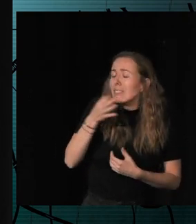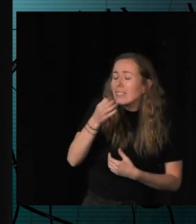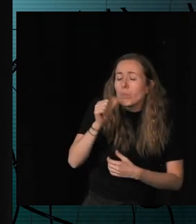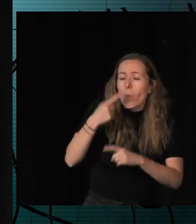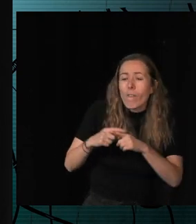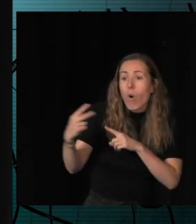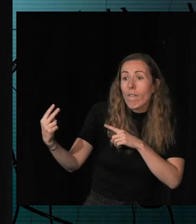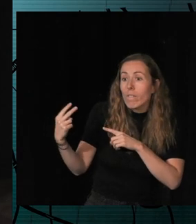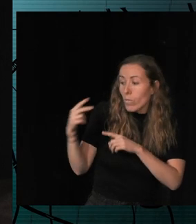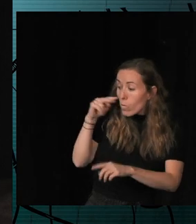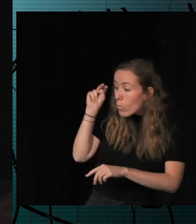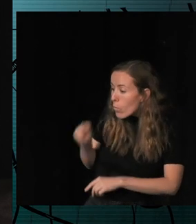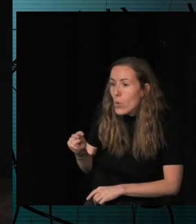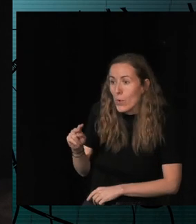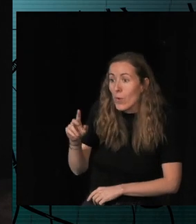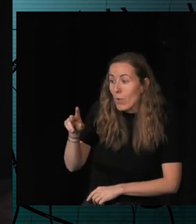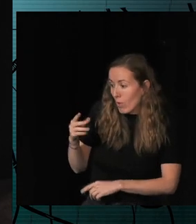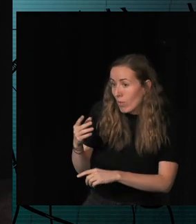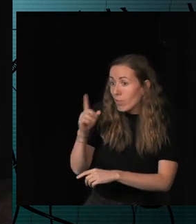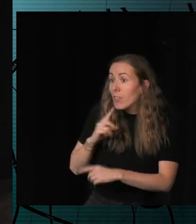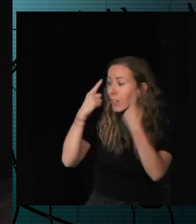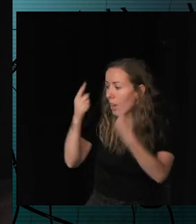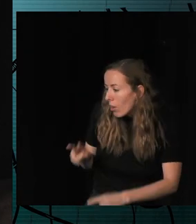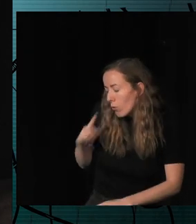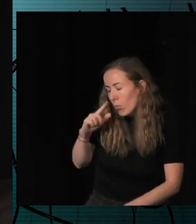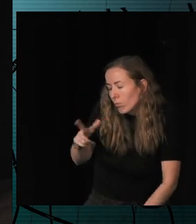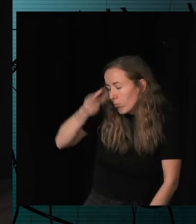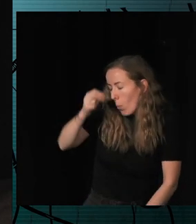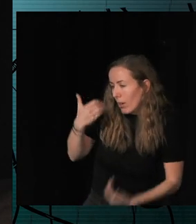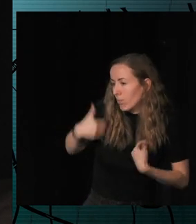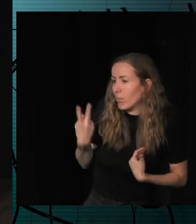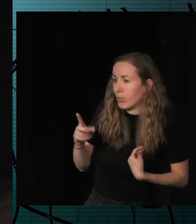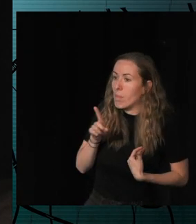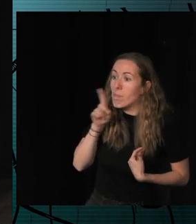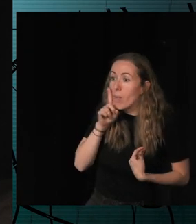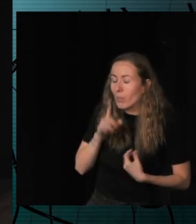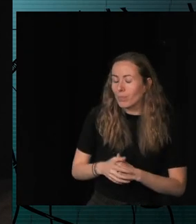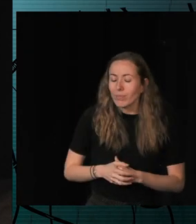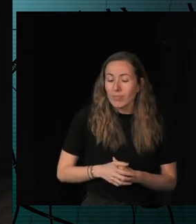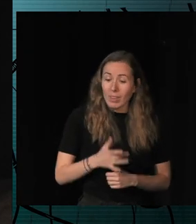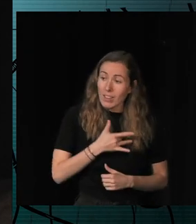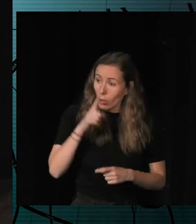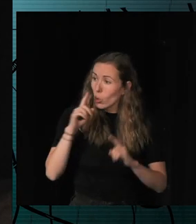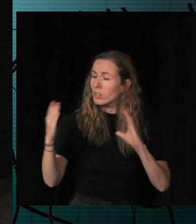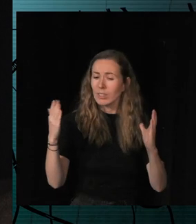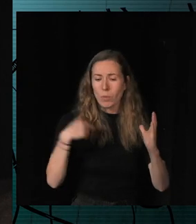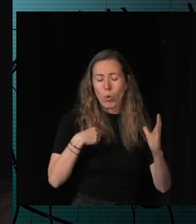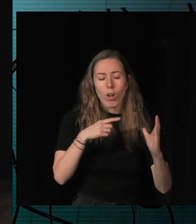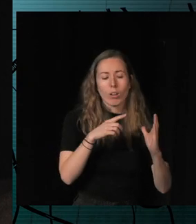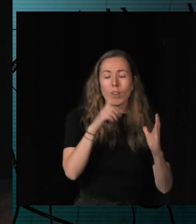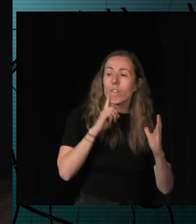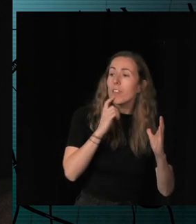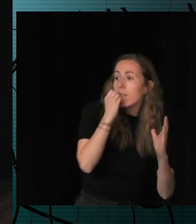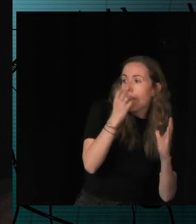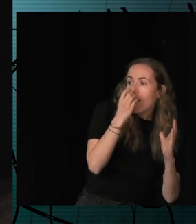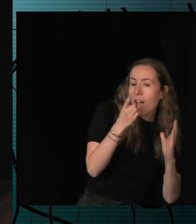et là aussi je trouve que du coup le personnage de Dalia est est aussi un miroir de rose c'est que elle se retrouve dans une même souffrance Dalia elle est dans le traumatisme du passé de ce qui arrivé à sa